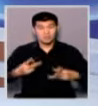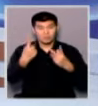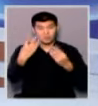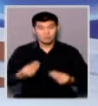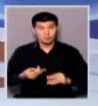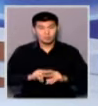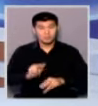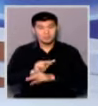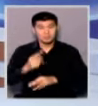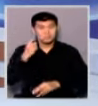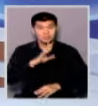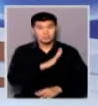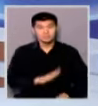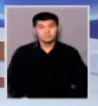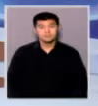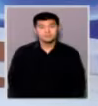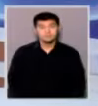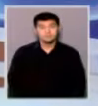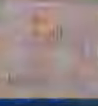бойы дәріс тыңдады.